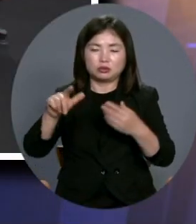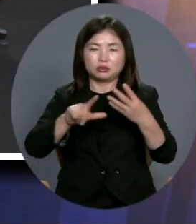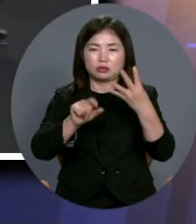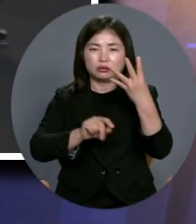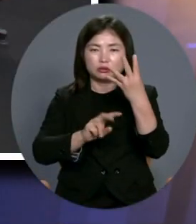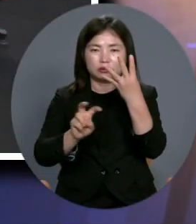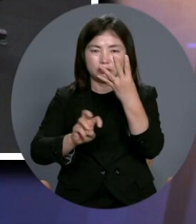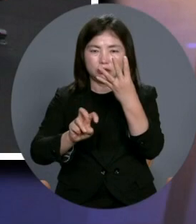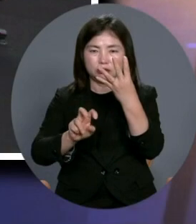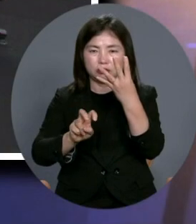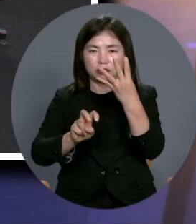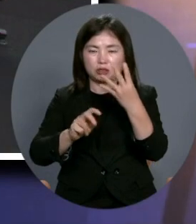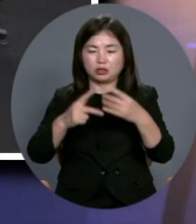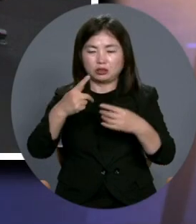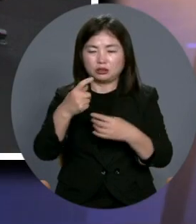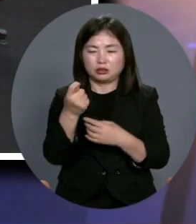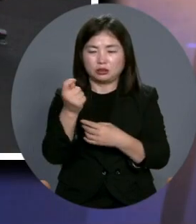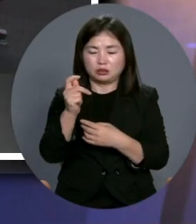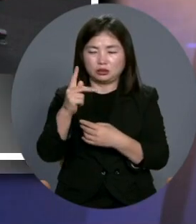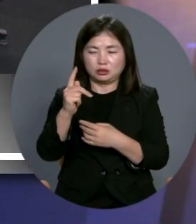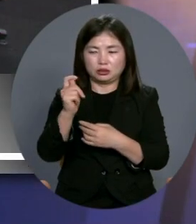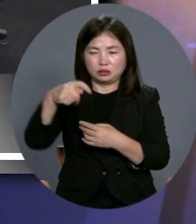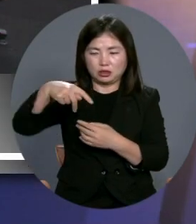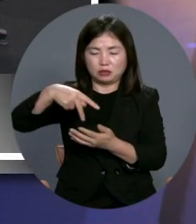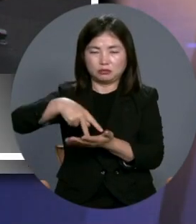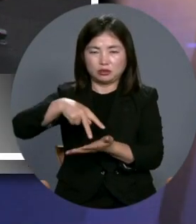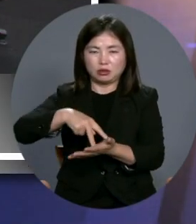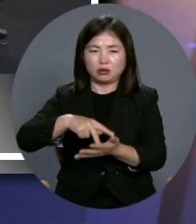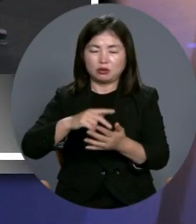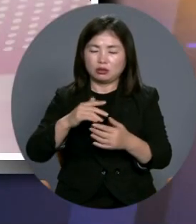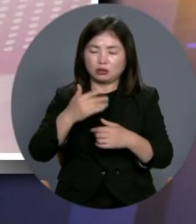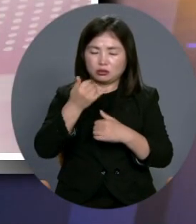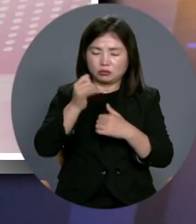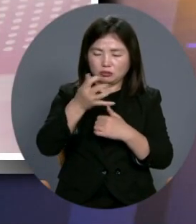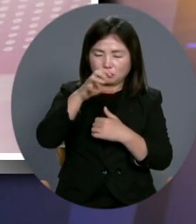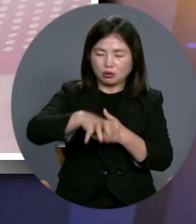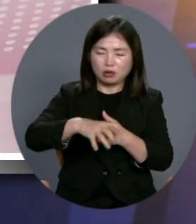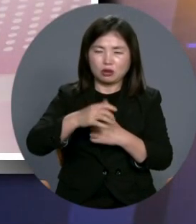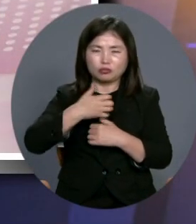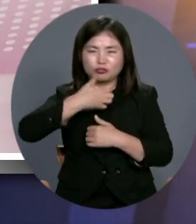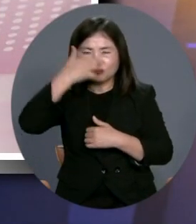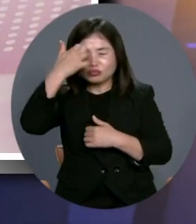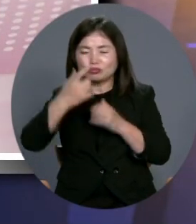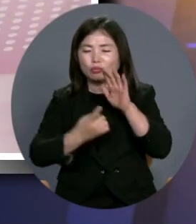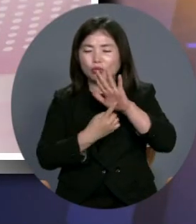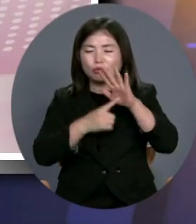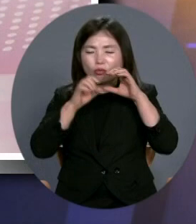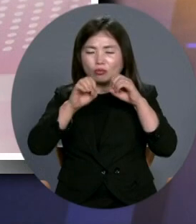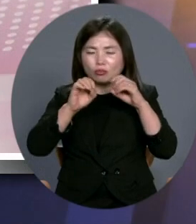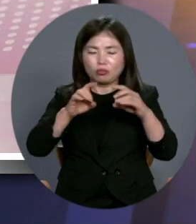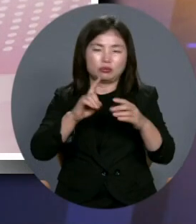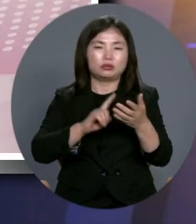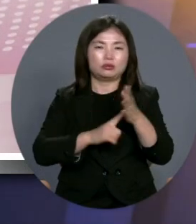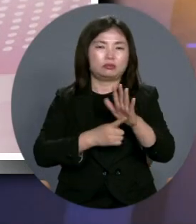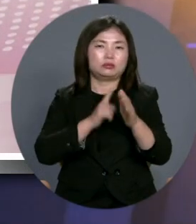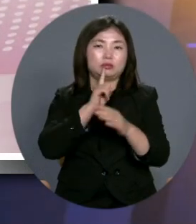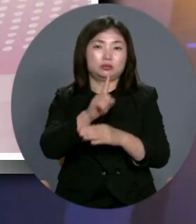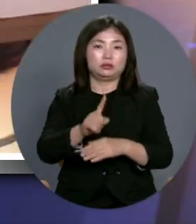30일 신공 편에서 대구시가 신공을 빛으로만 홍보하고 있다고